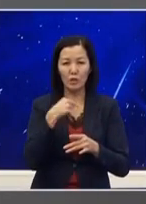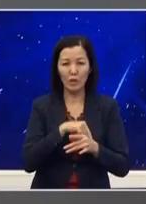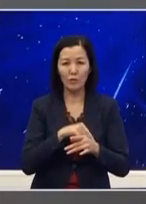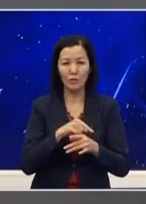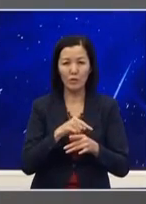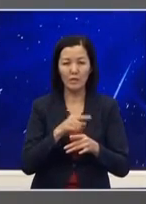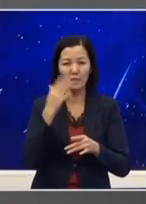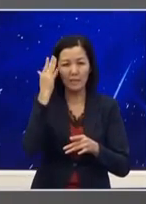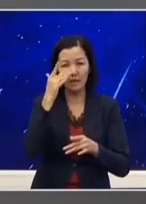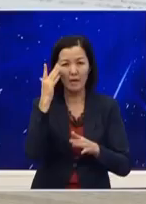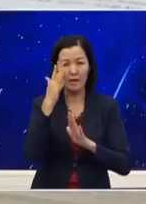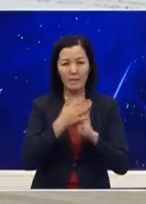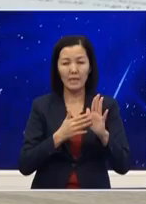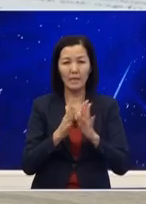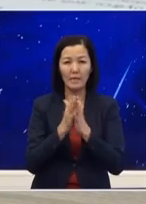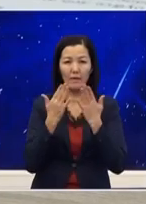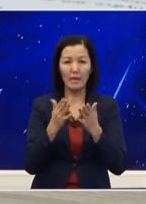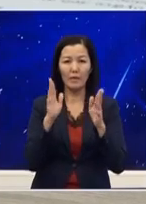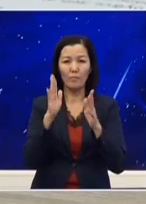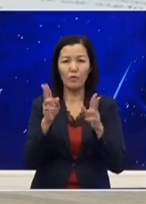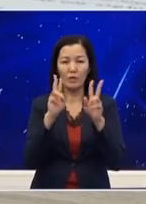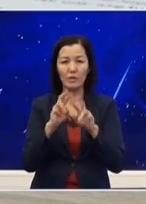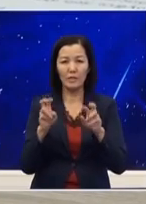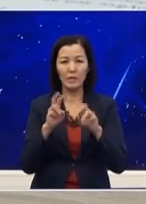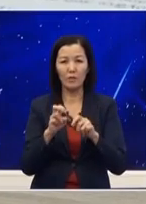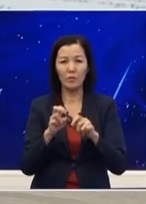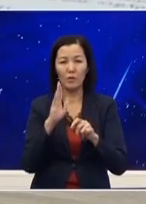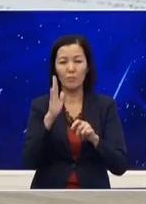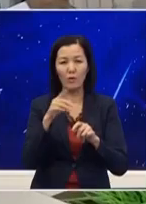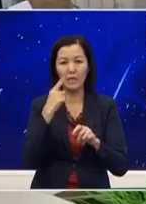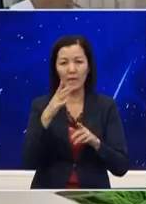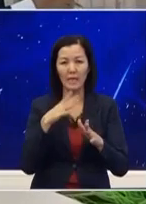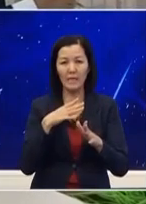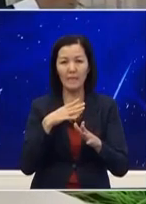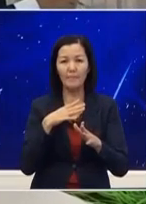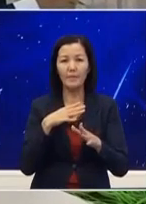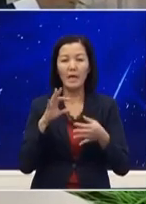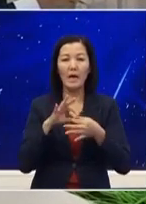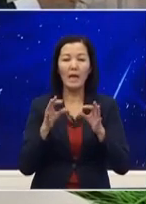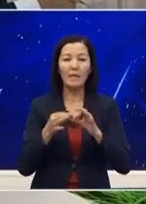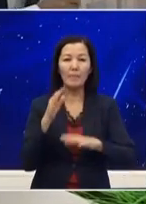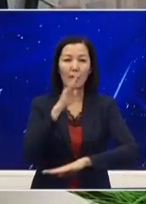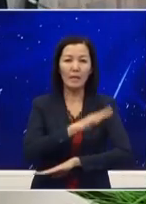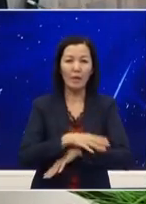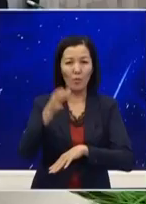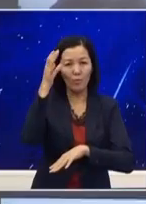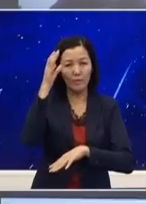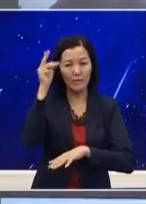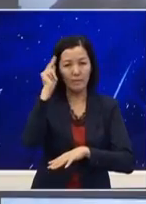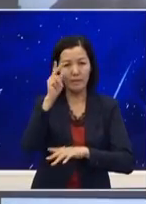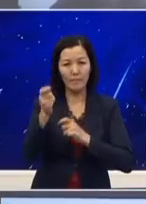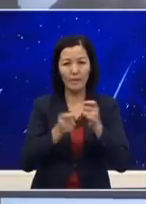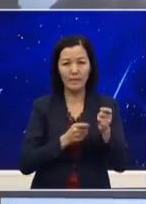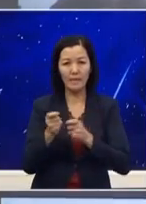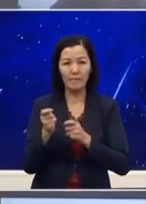үңілген 2-3 еңбек табылып, болашақ зерттеулерге бағдар болатынын айтты. Айта кетейік, олимпиаданы облыстық білім басқармасы мен